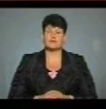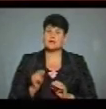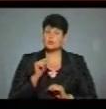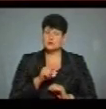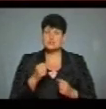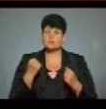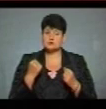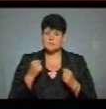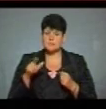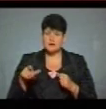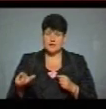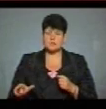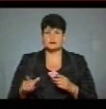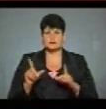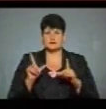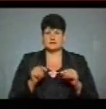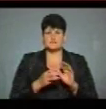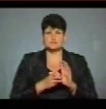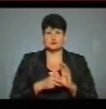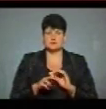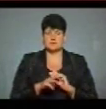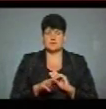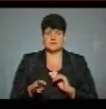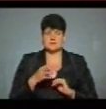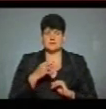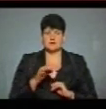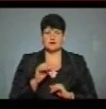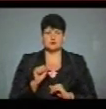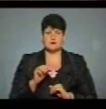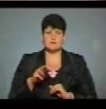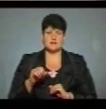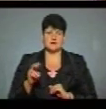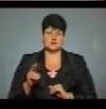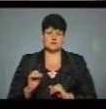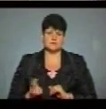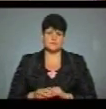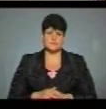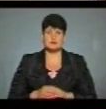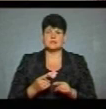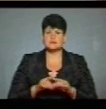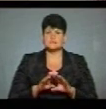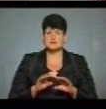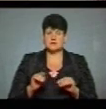Тоді спортсмени долали дистанцію 800 метрів, повідомив Анатолій Малищик. І на цьому у мене